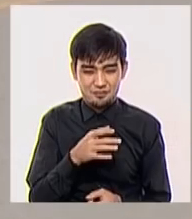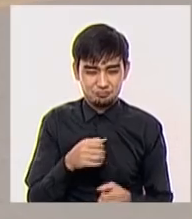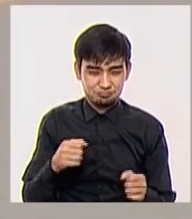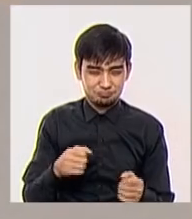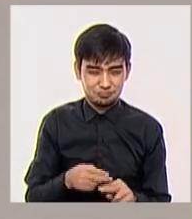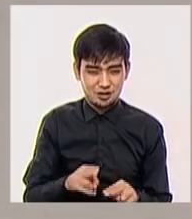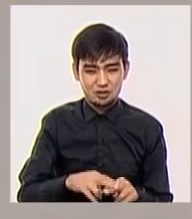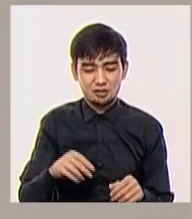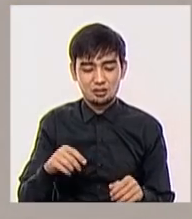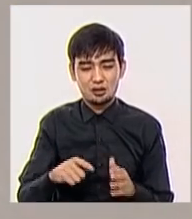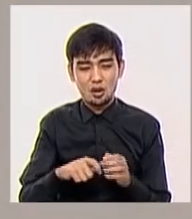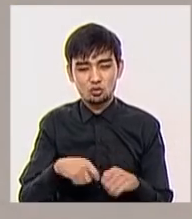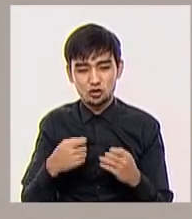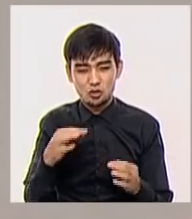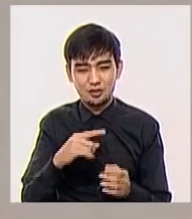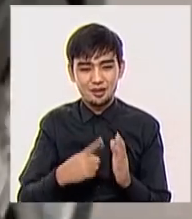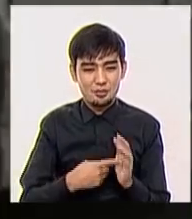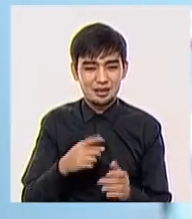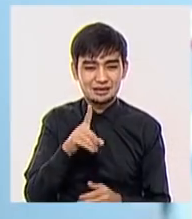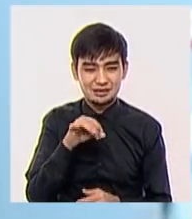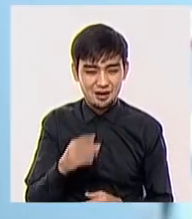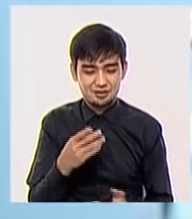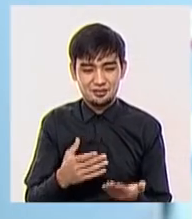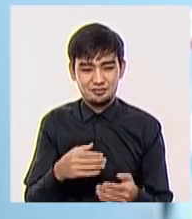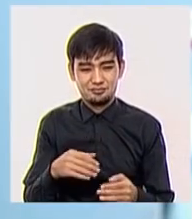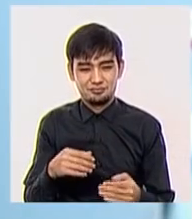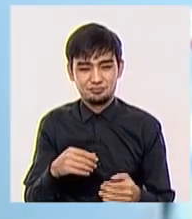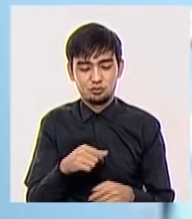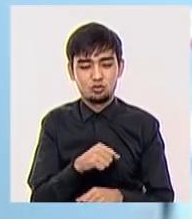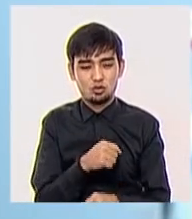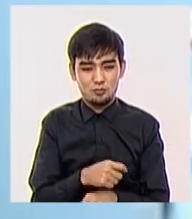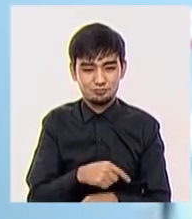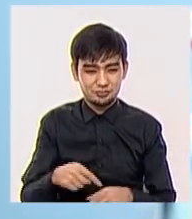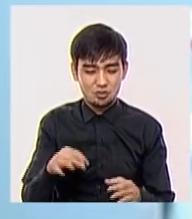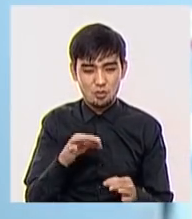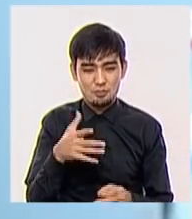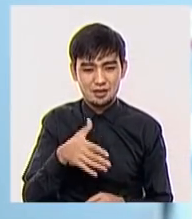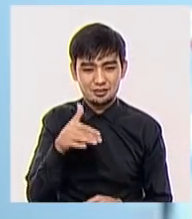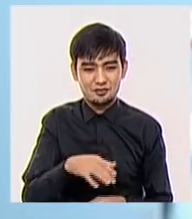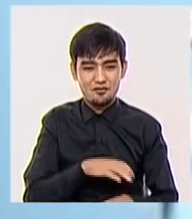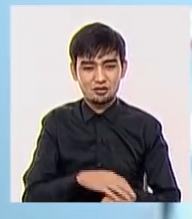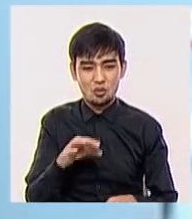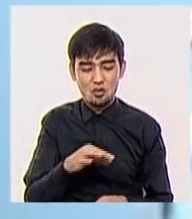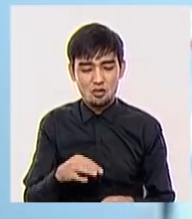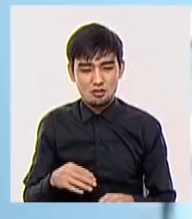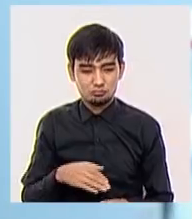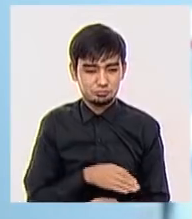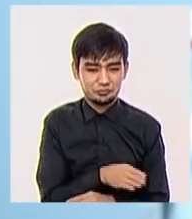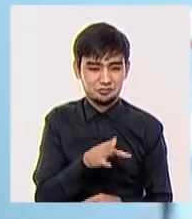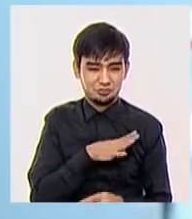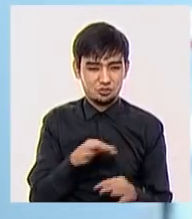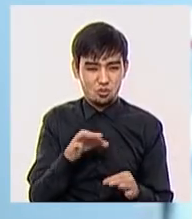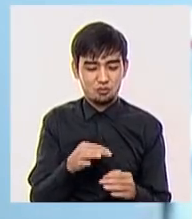нарушение требования знаков и разметки кроме того зачетный период выявлено более 5000 факт выезда на встречную полосу движения